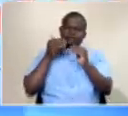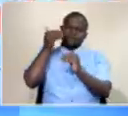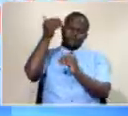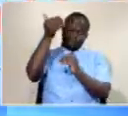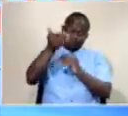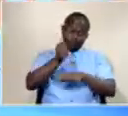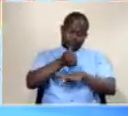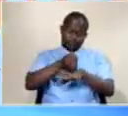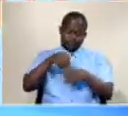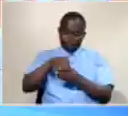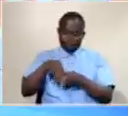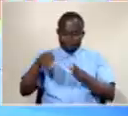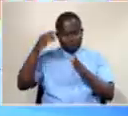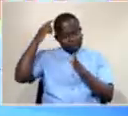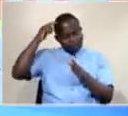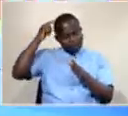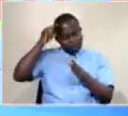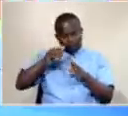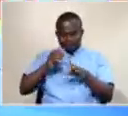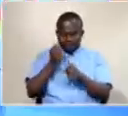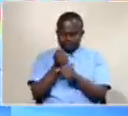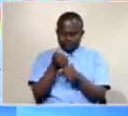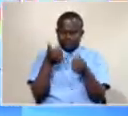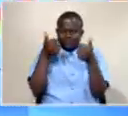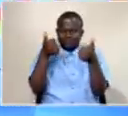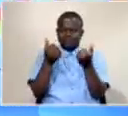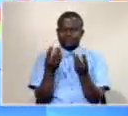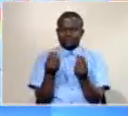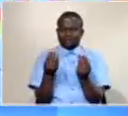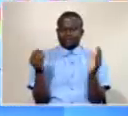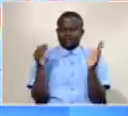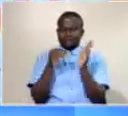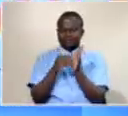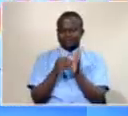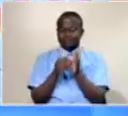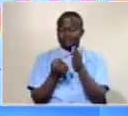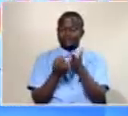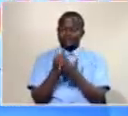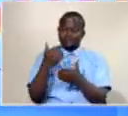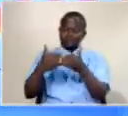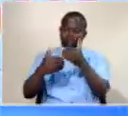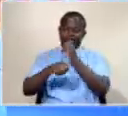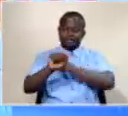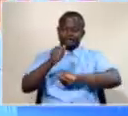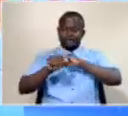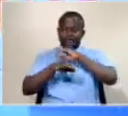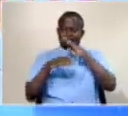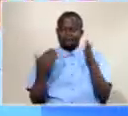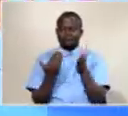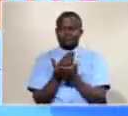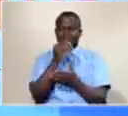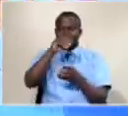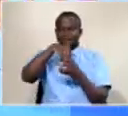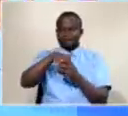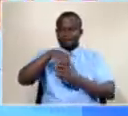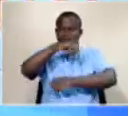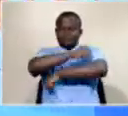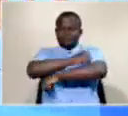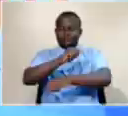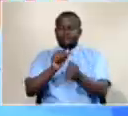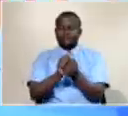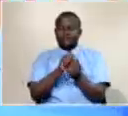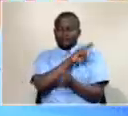yaho ushyiriwemo kaburimbo byaborohereje ndetse ugatuma begerezwa ibikorwa remezo bishya birimo amashuri